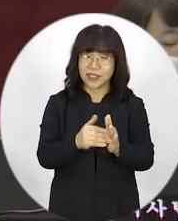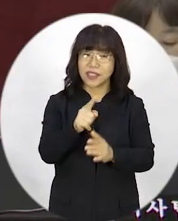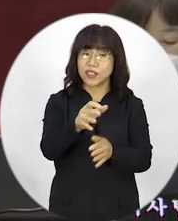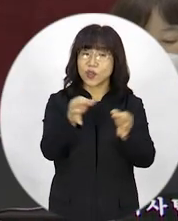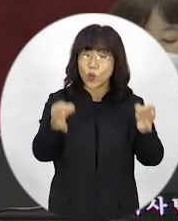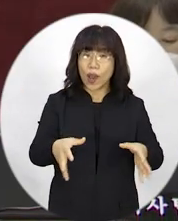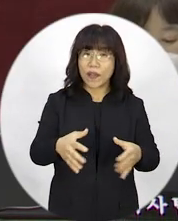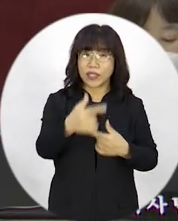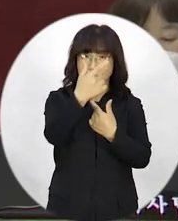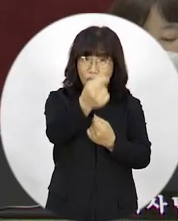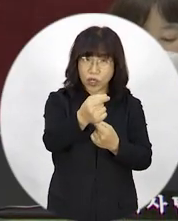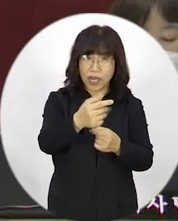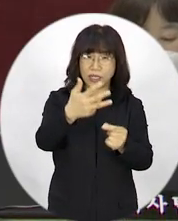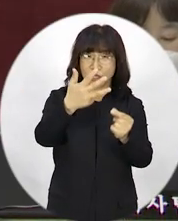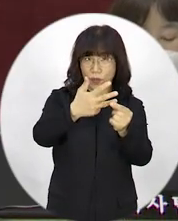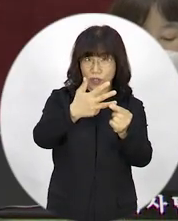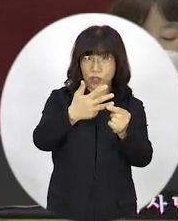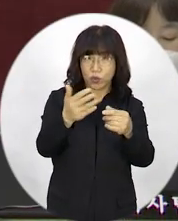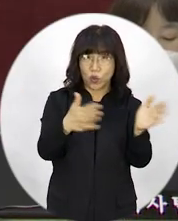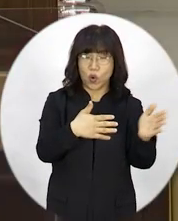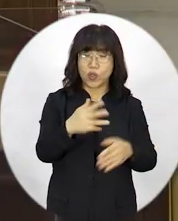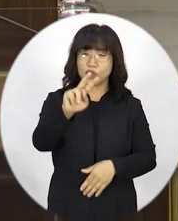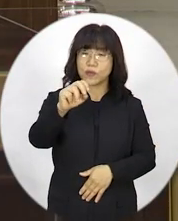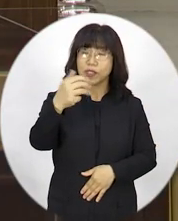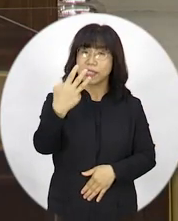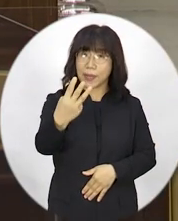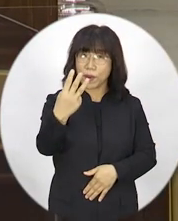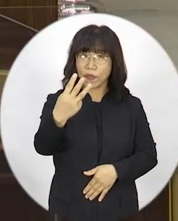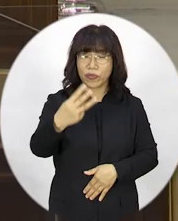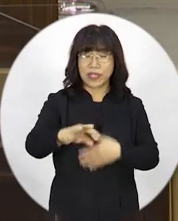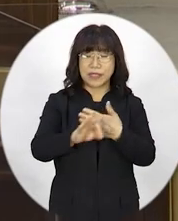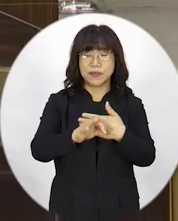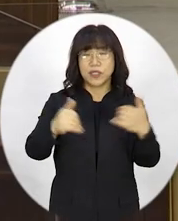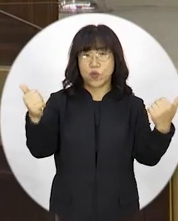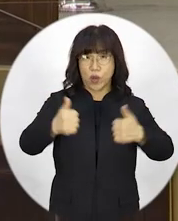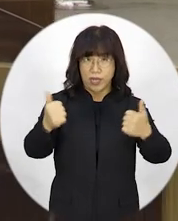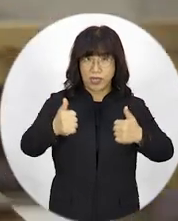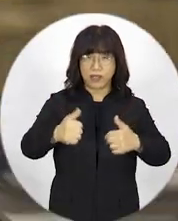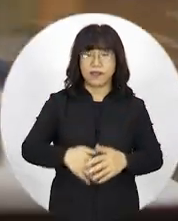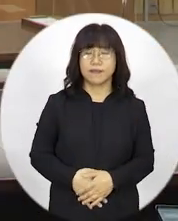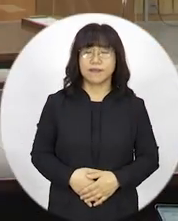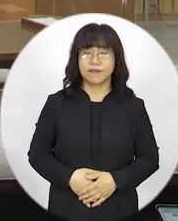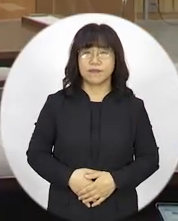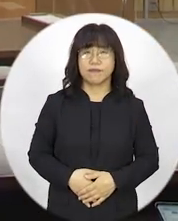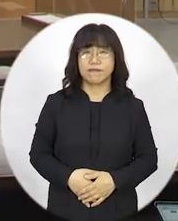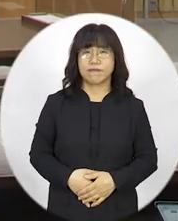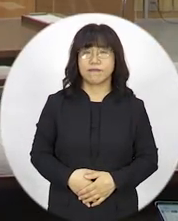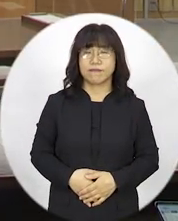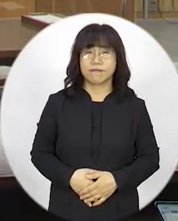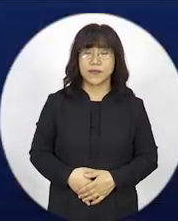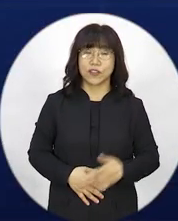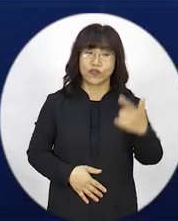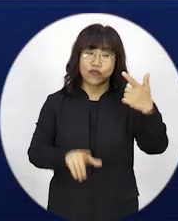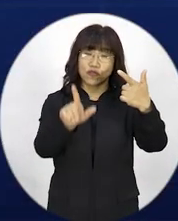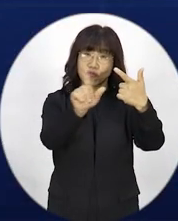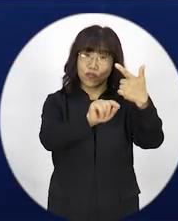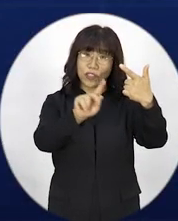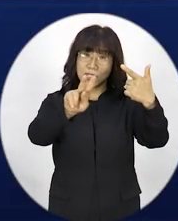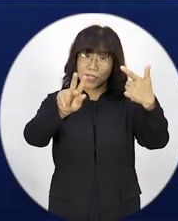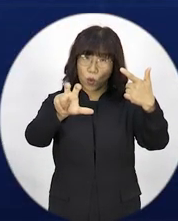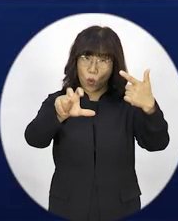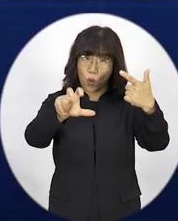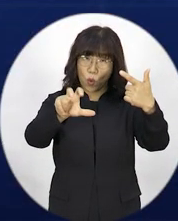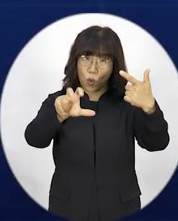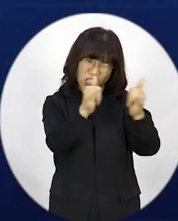8번의 정례회와 23번의 임시회를 개최하며 활발한 의정활동을 펼친 바 있습니다. 6.25